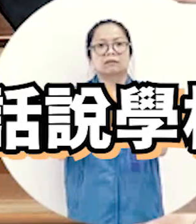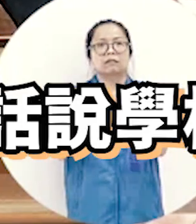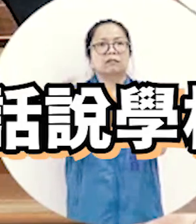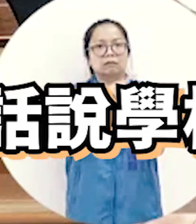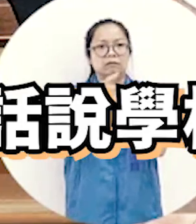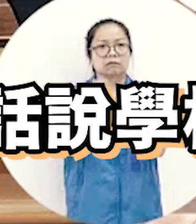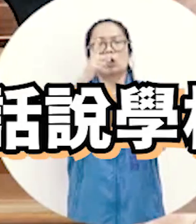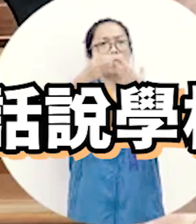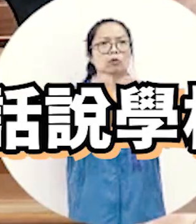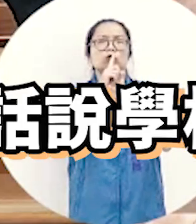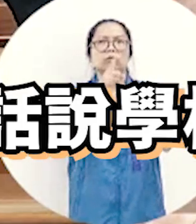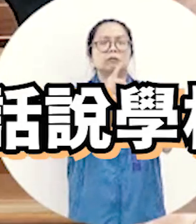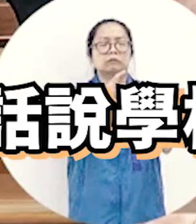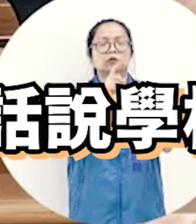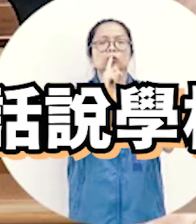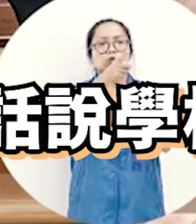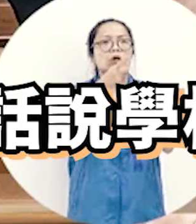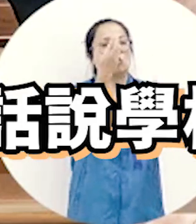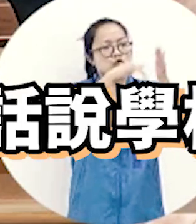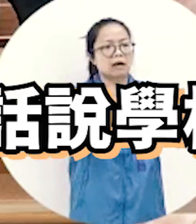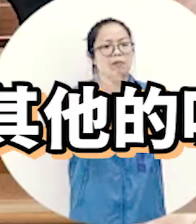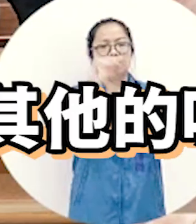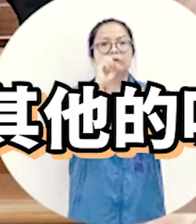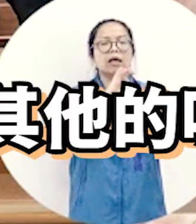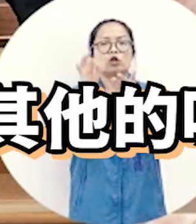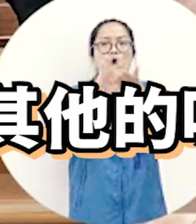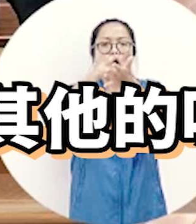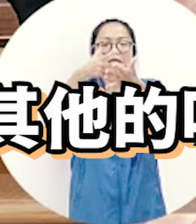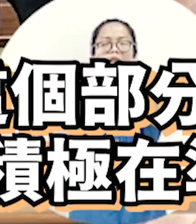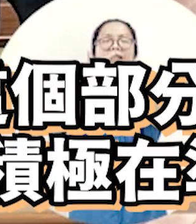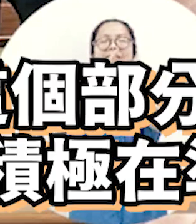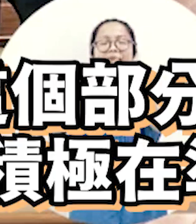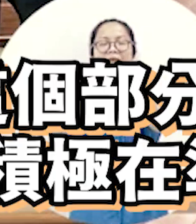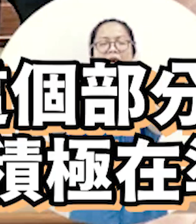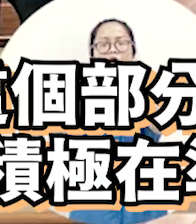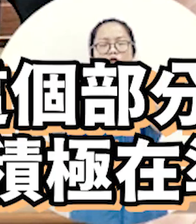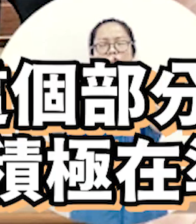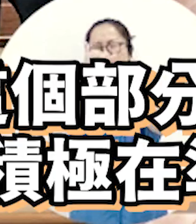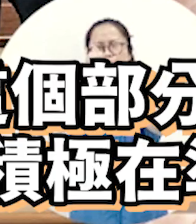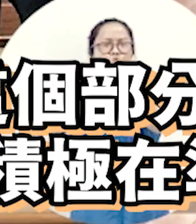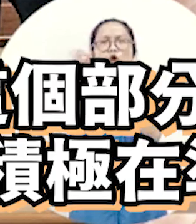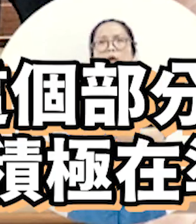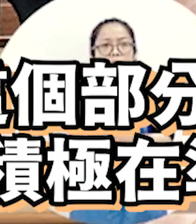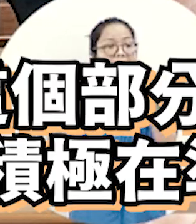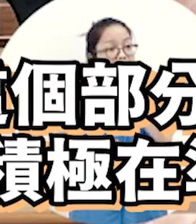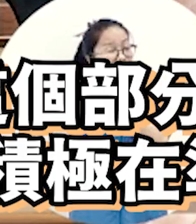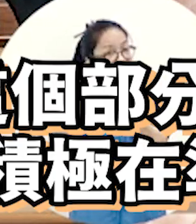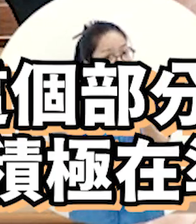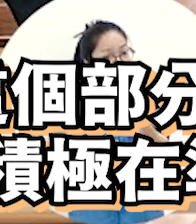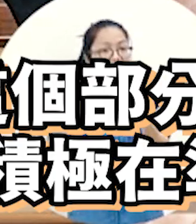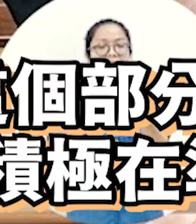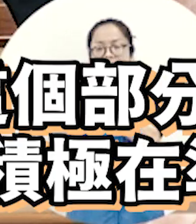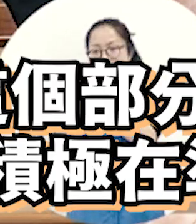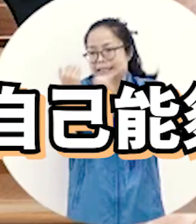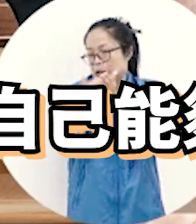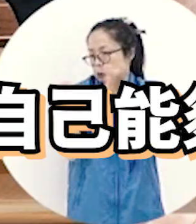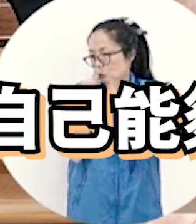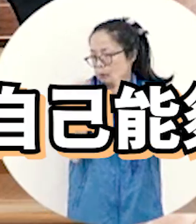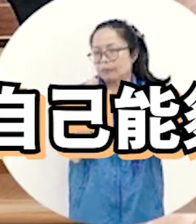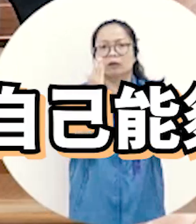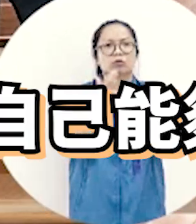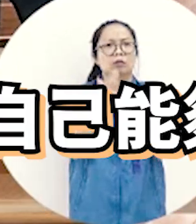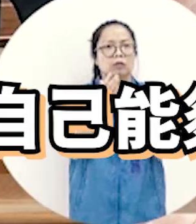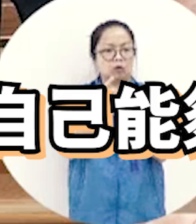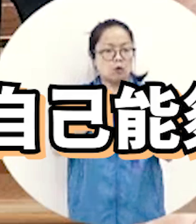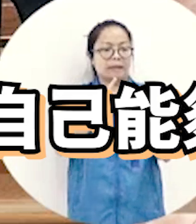只讲了一句话说学校不能用来租，那其他的呢，那这个部分就是我们现在积极在准备的事情。我们